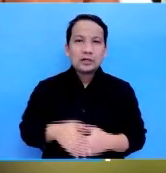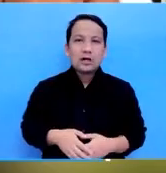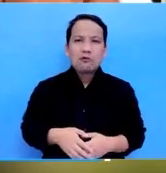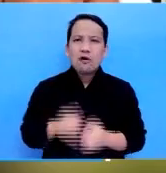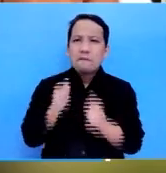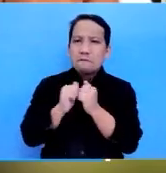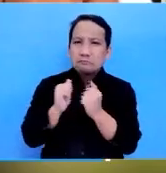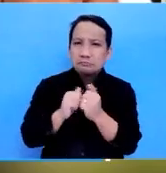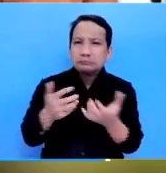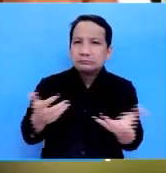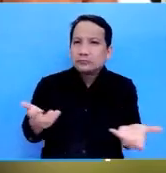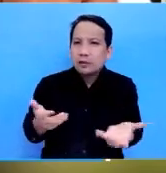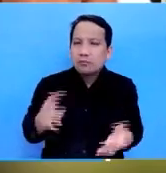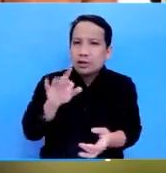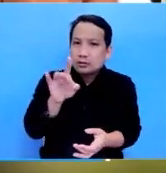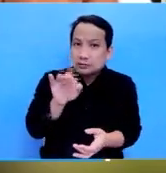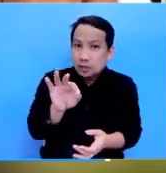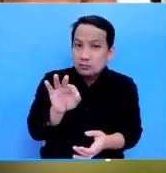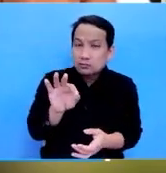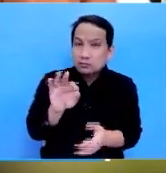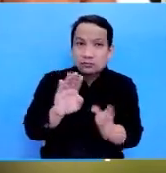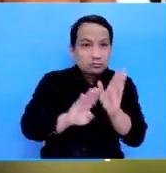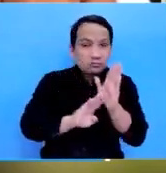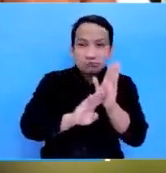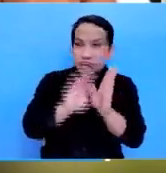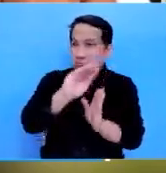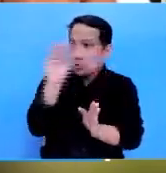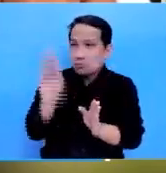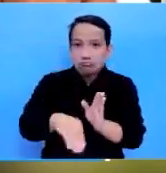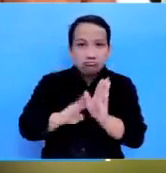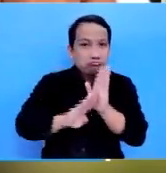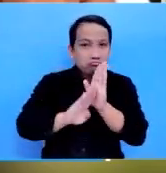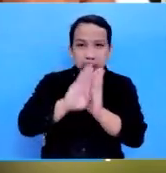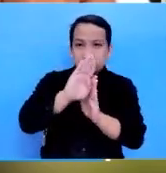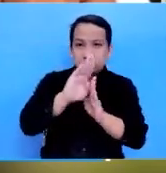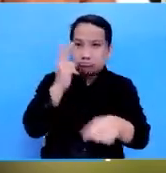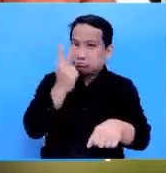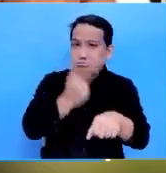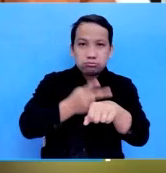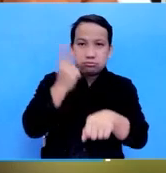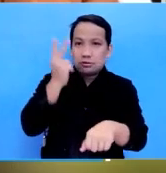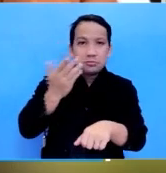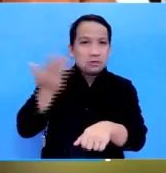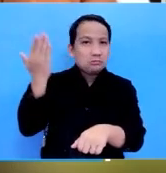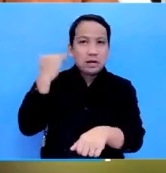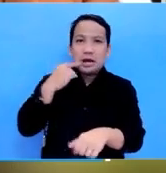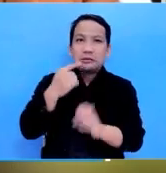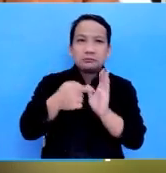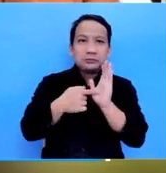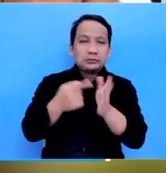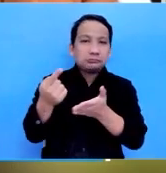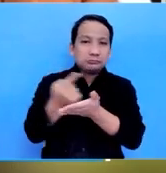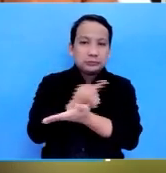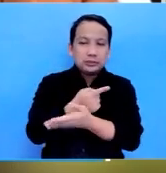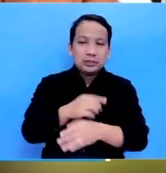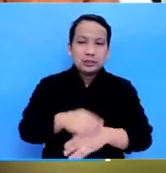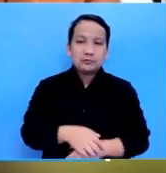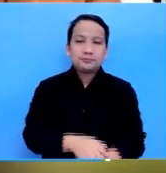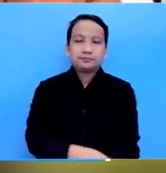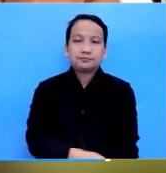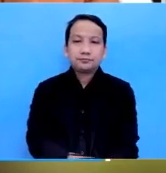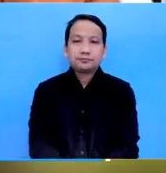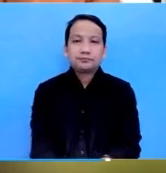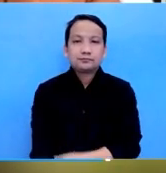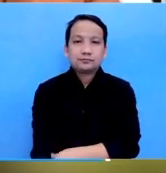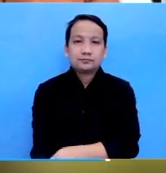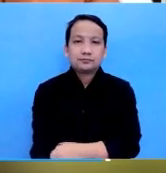sabihin nito? 89% is a big increase. Halos dumoble siya kumpara sa nakaraan na linggo. Nagre-reflect